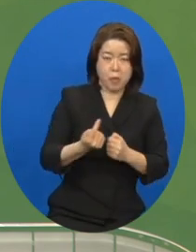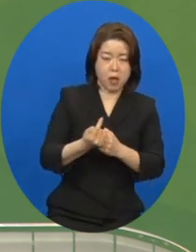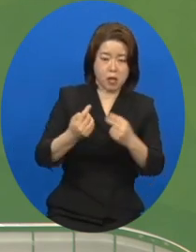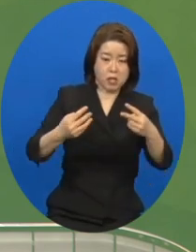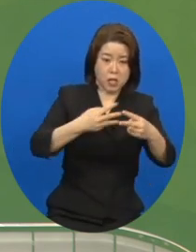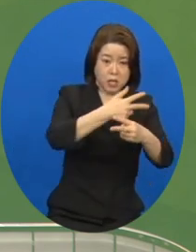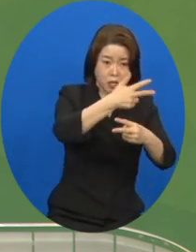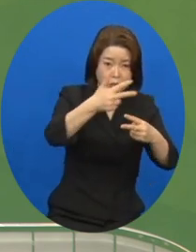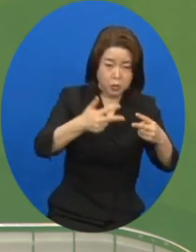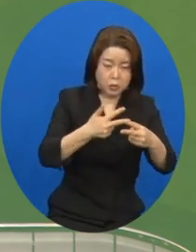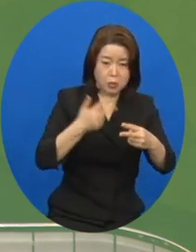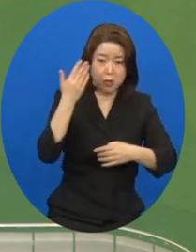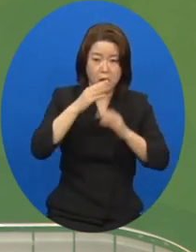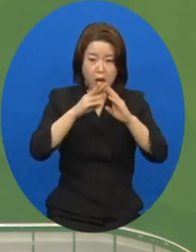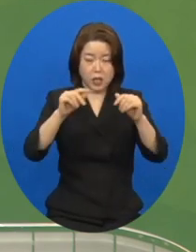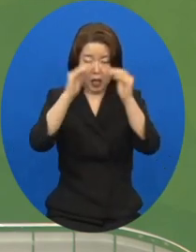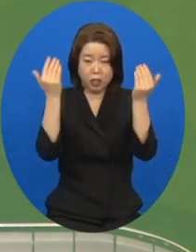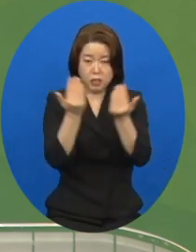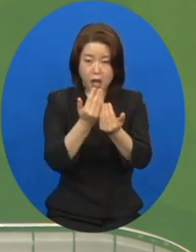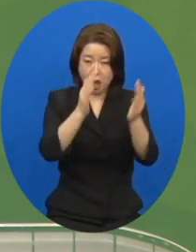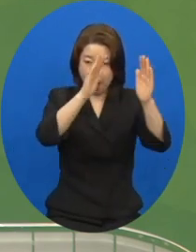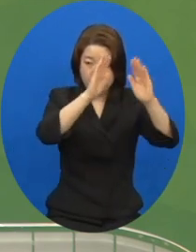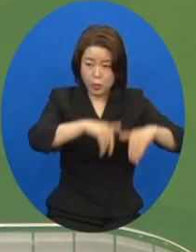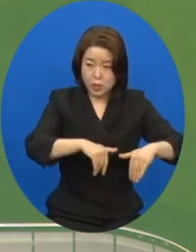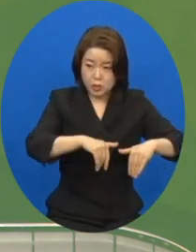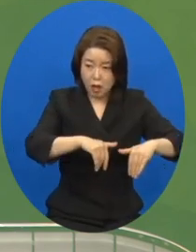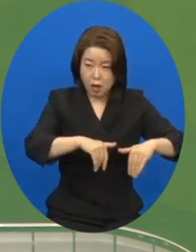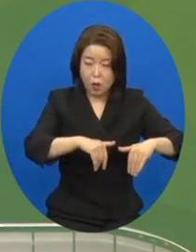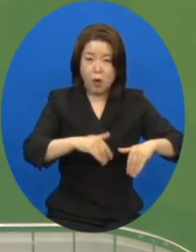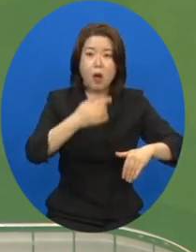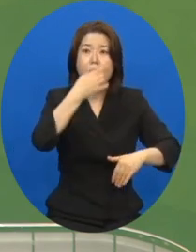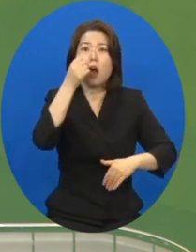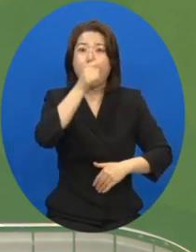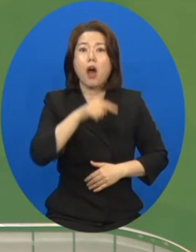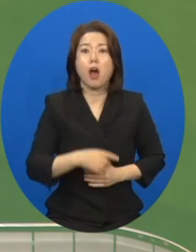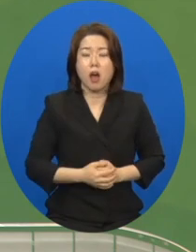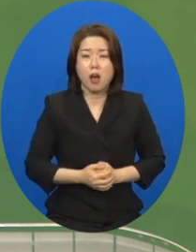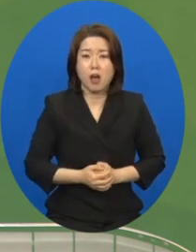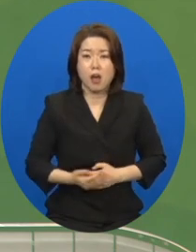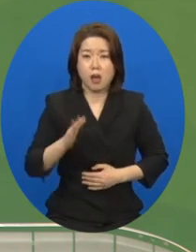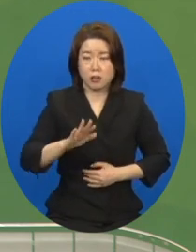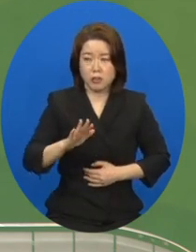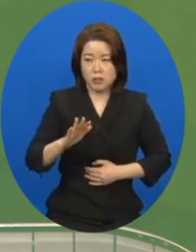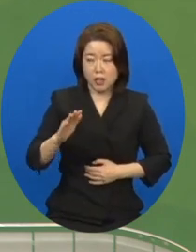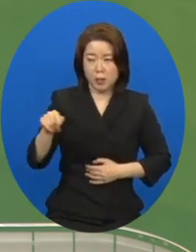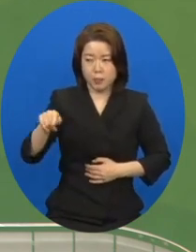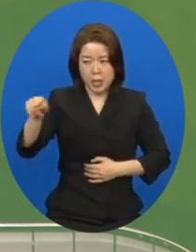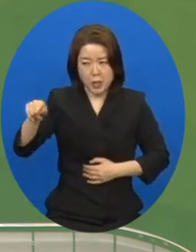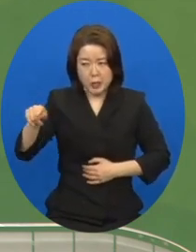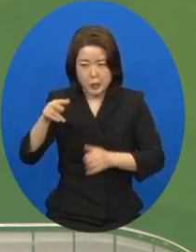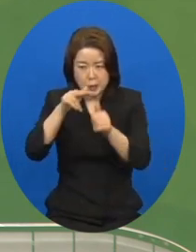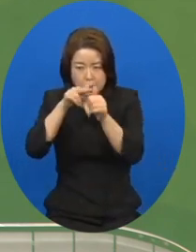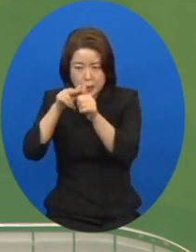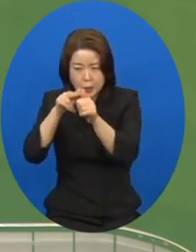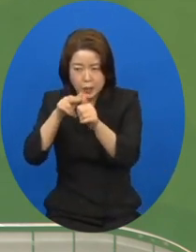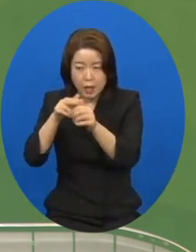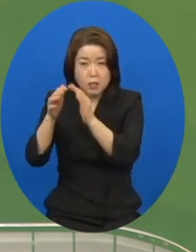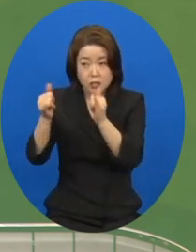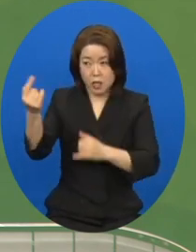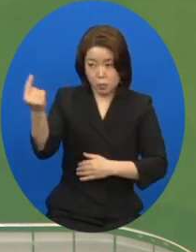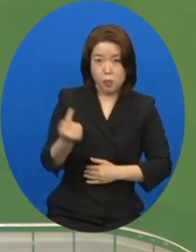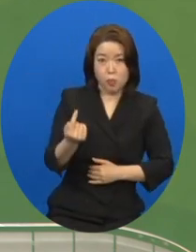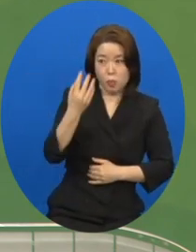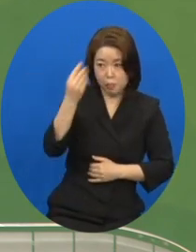다 무너질 거다. 그런 믿음이 생겼어요. 그런데 그 가나안 정탐꾼이 온 거예요.